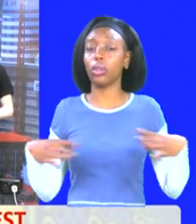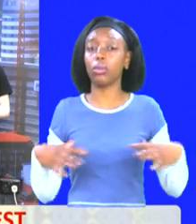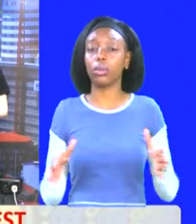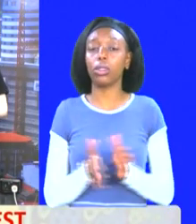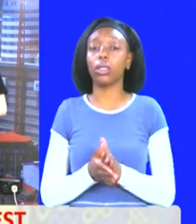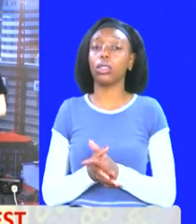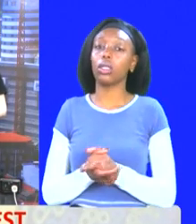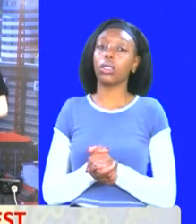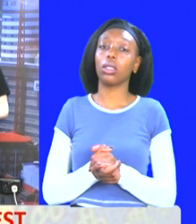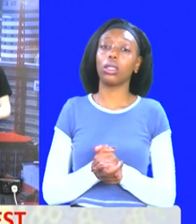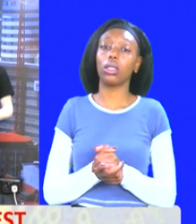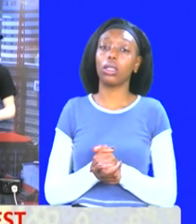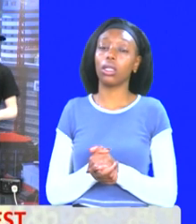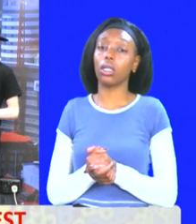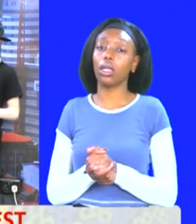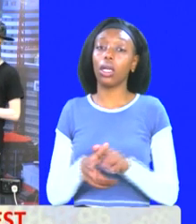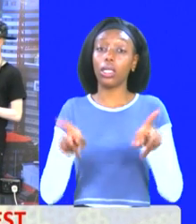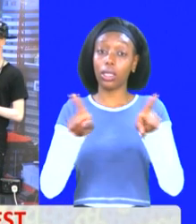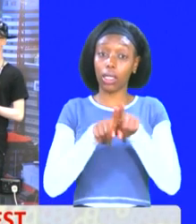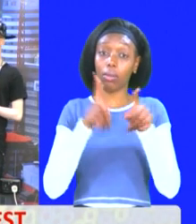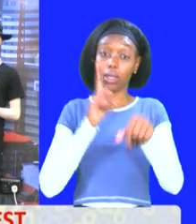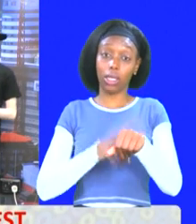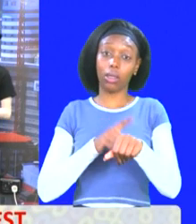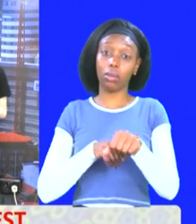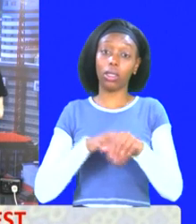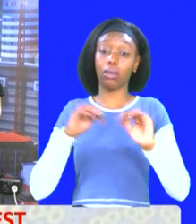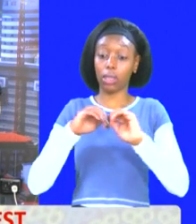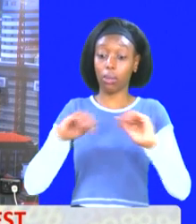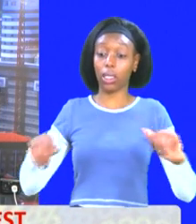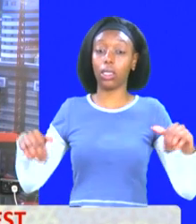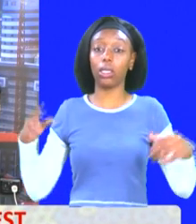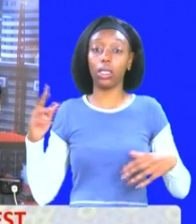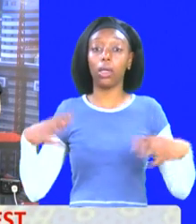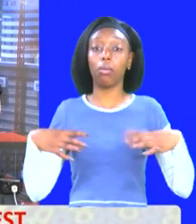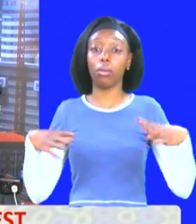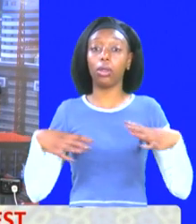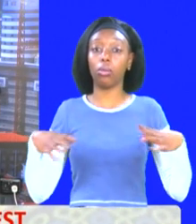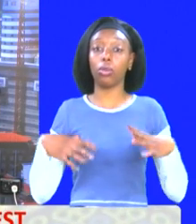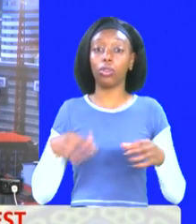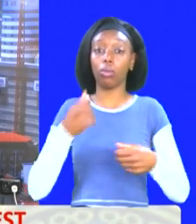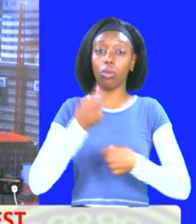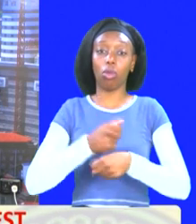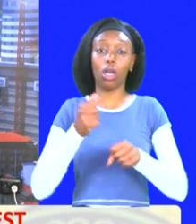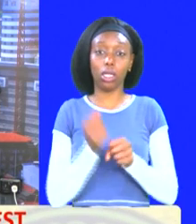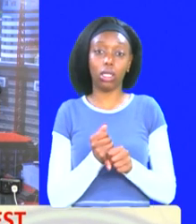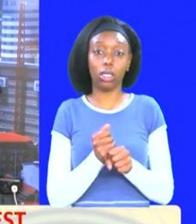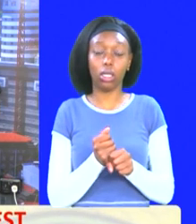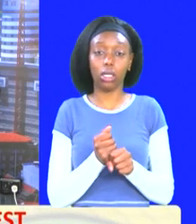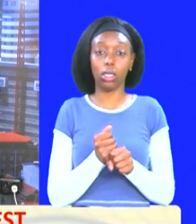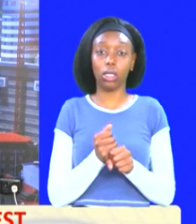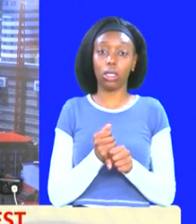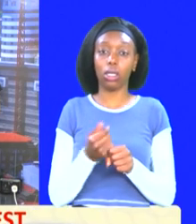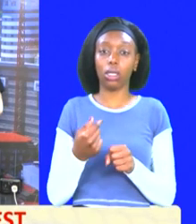imetoa wengine kazi imetoa kina nani tena imetoa wengine kazi. Wacha tuangalie, unaona msae kama, let me just do